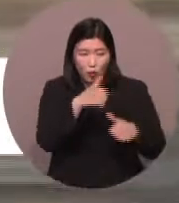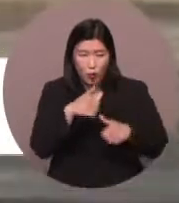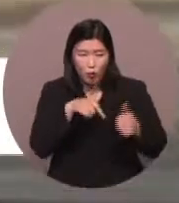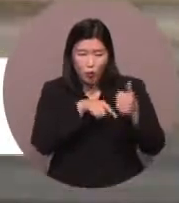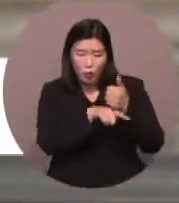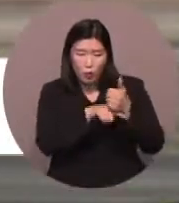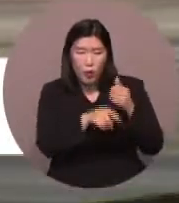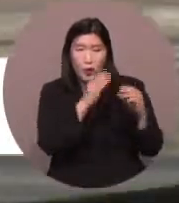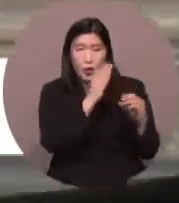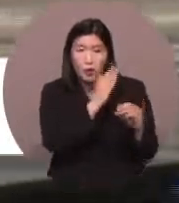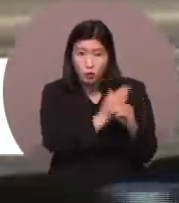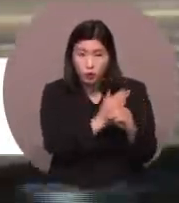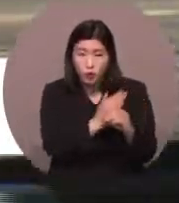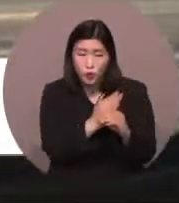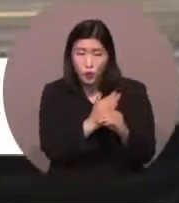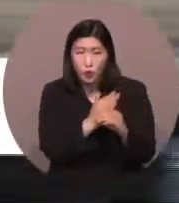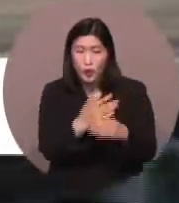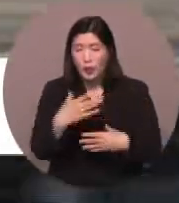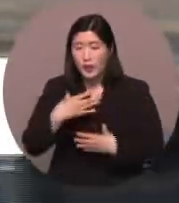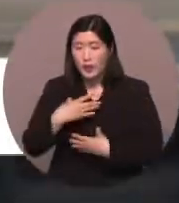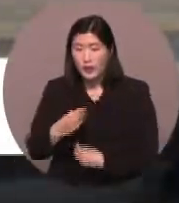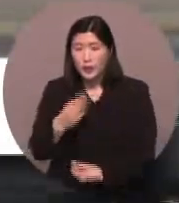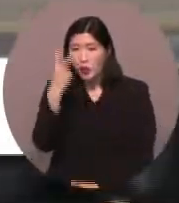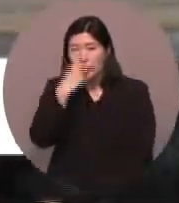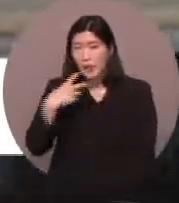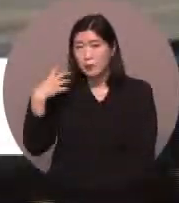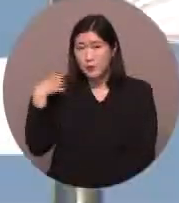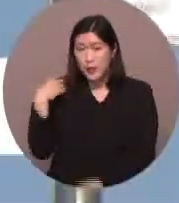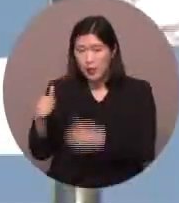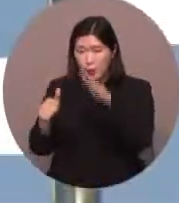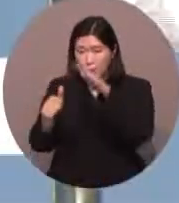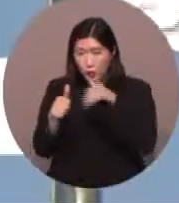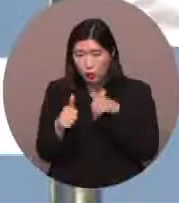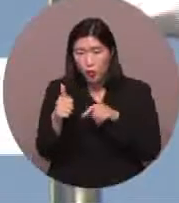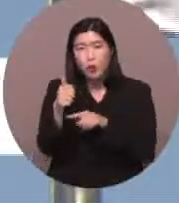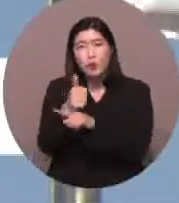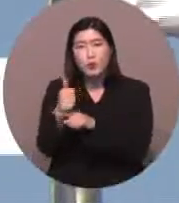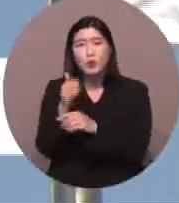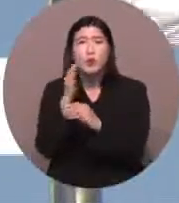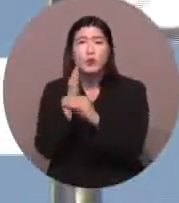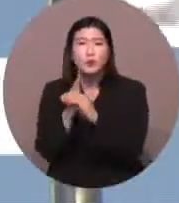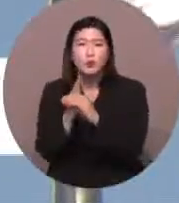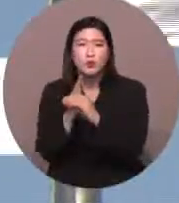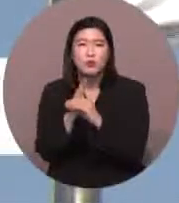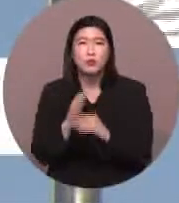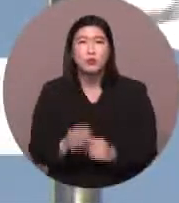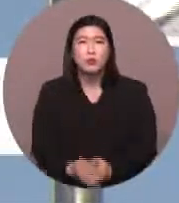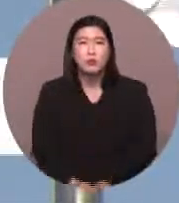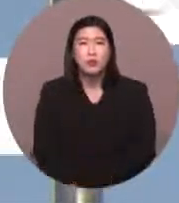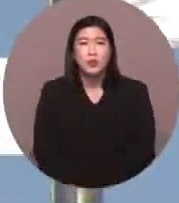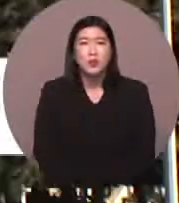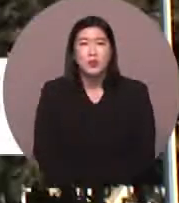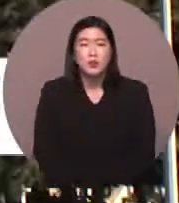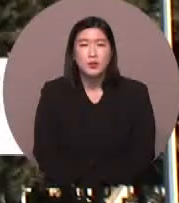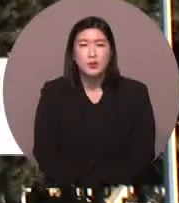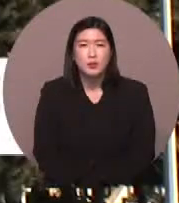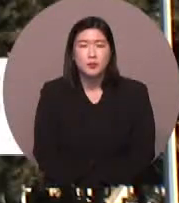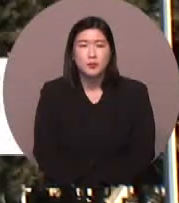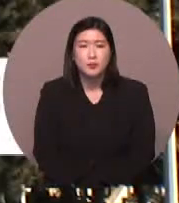혐의로 입건 했으며 경찰도 안전 책임자 등을 업무상 과실치사 로 입건 을 수사하고 있습니다